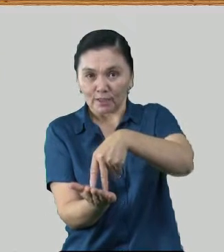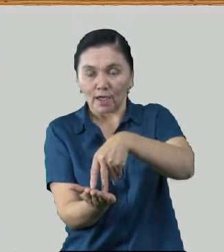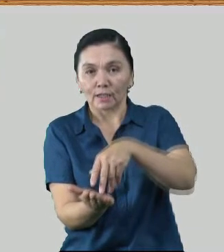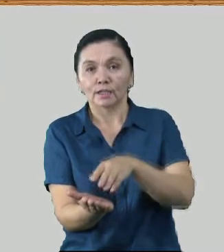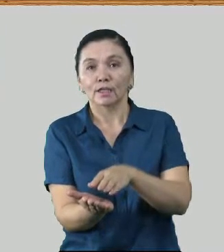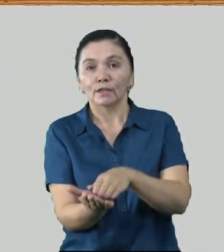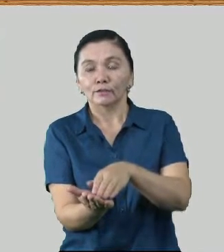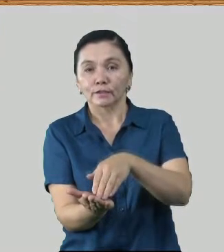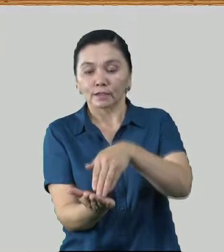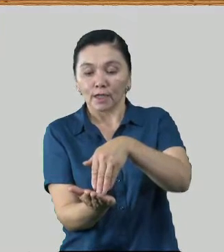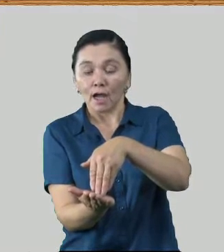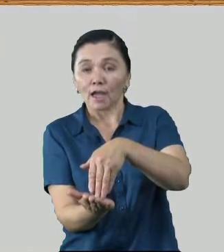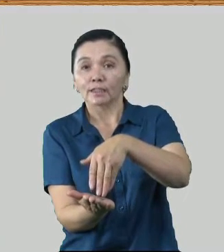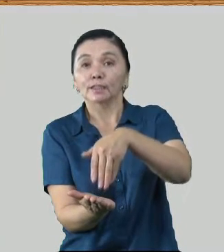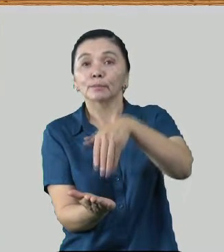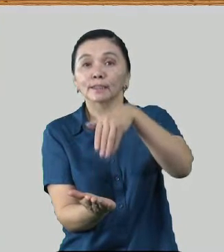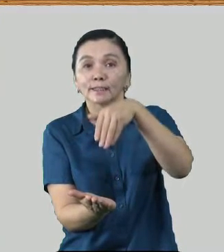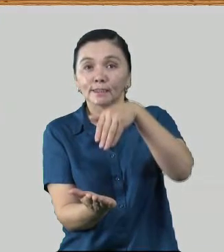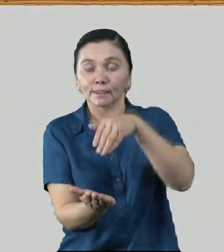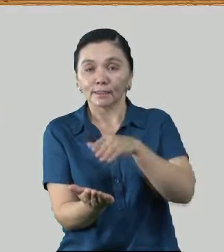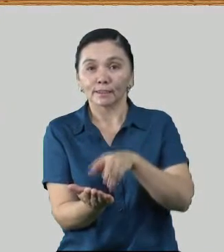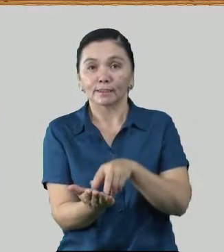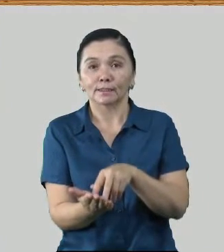Встаньте, потянитесь.